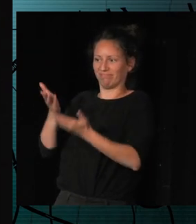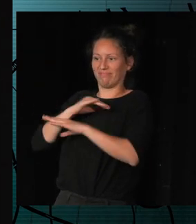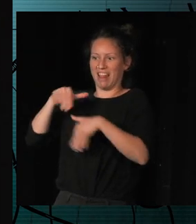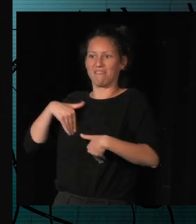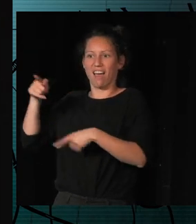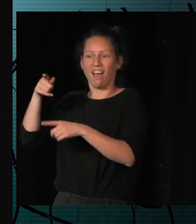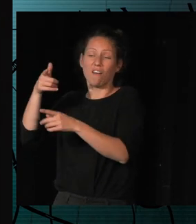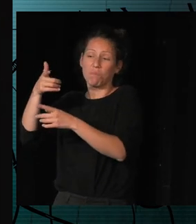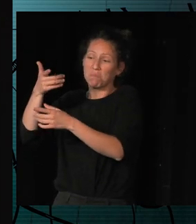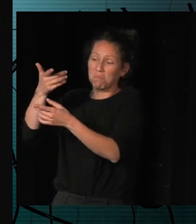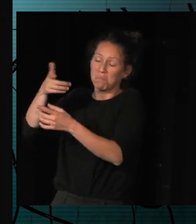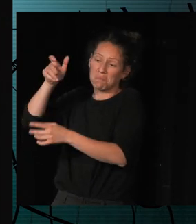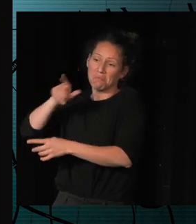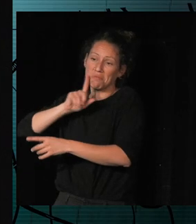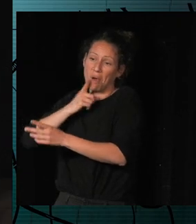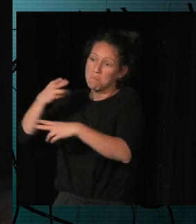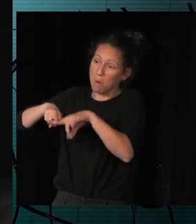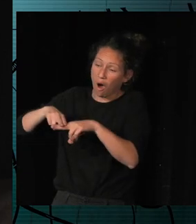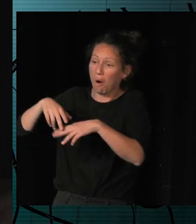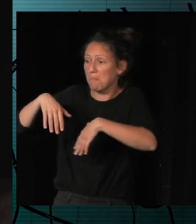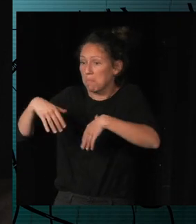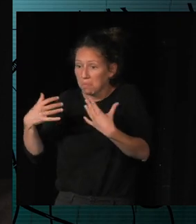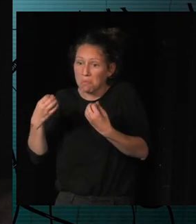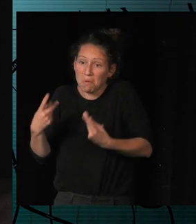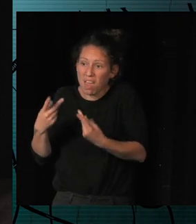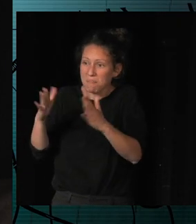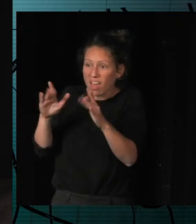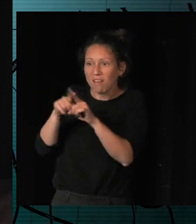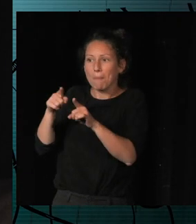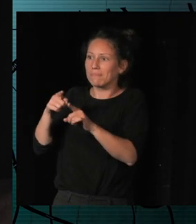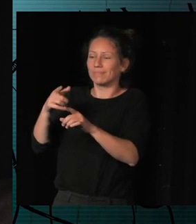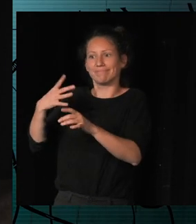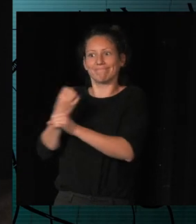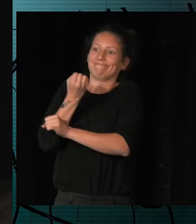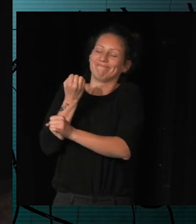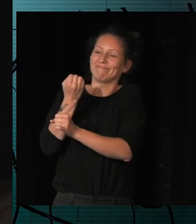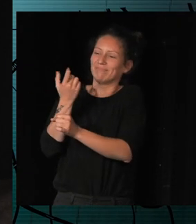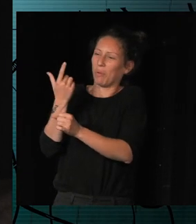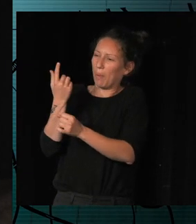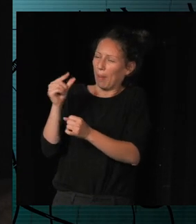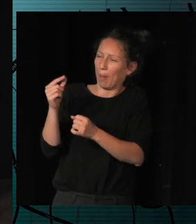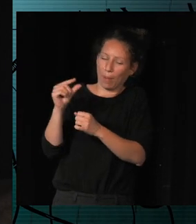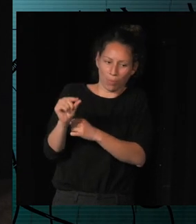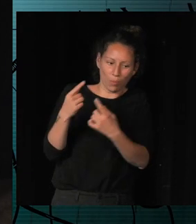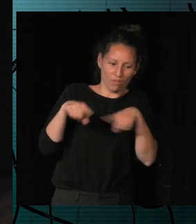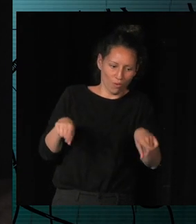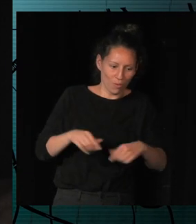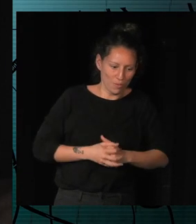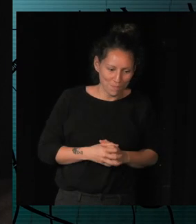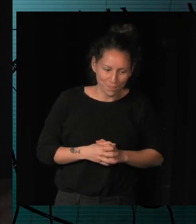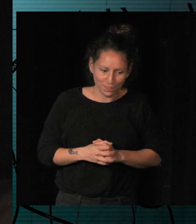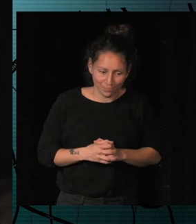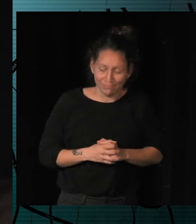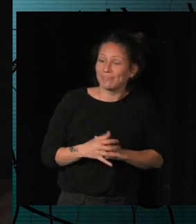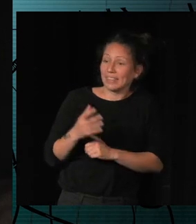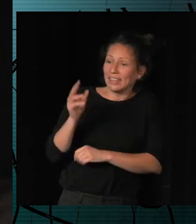autant de nuance qu'avec les autres personnages je trouve alors je suis d'accord avec ce que dit Taous en terme de de construction euh en revanche je trouve que au moins